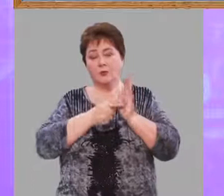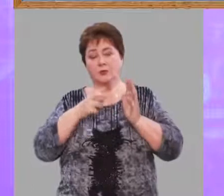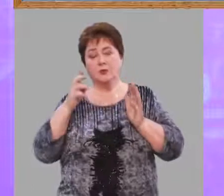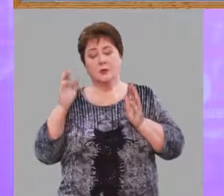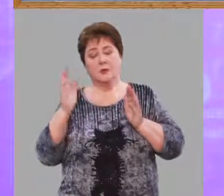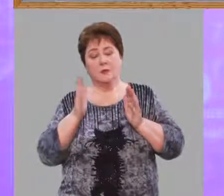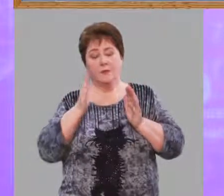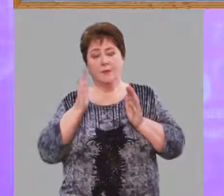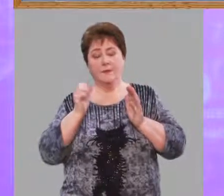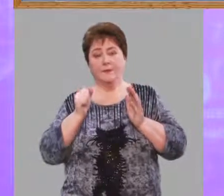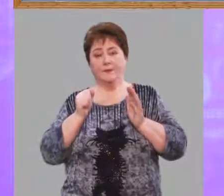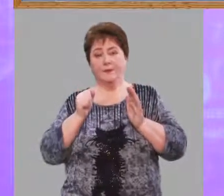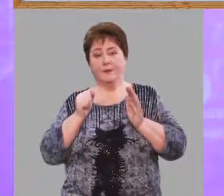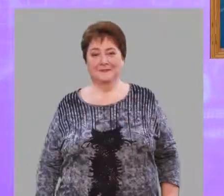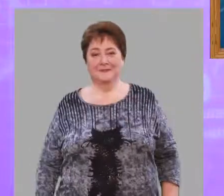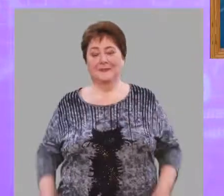b.